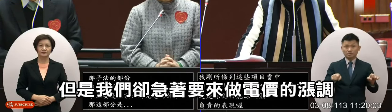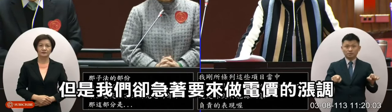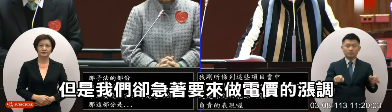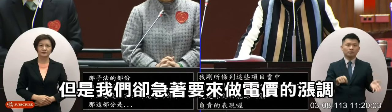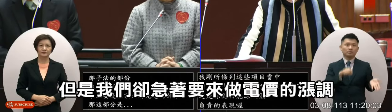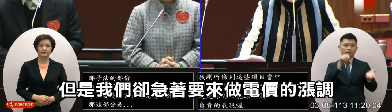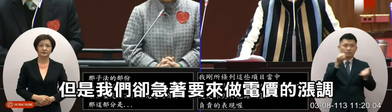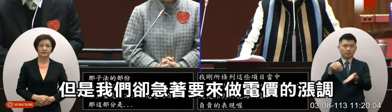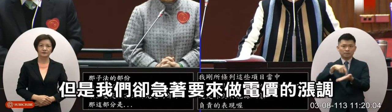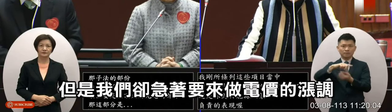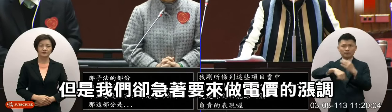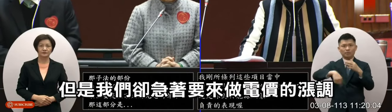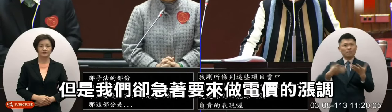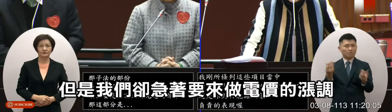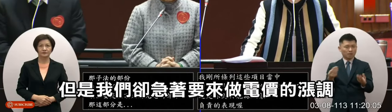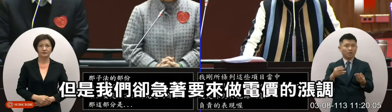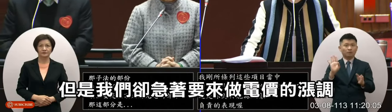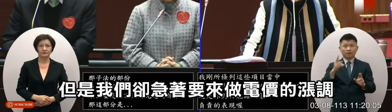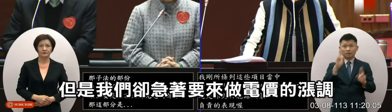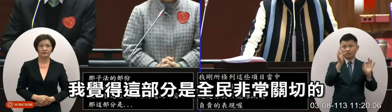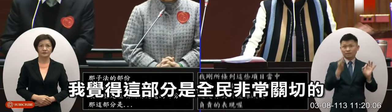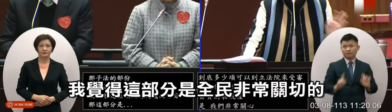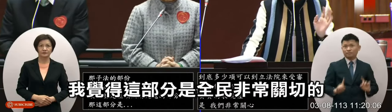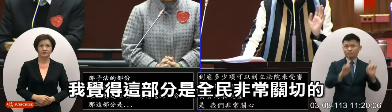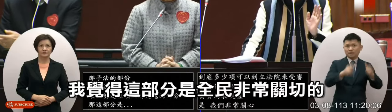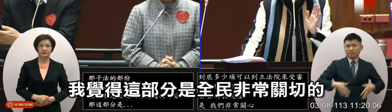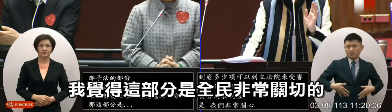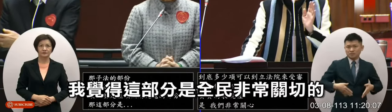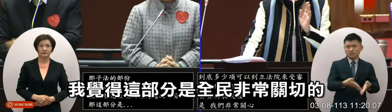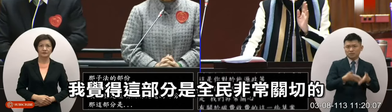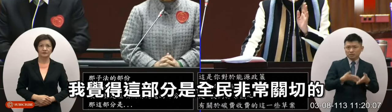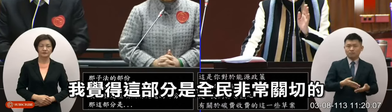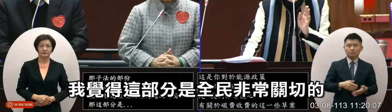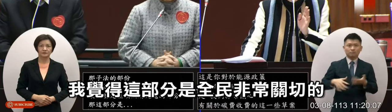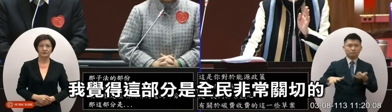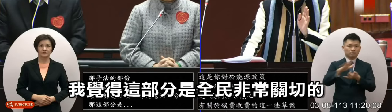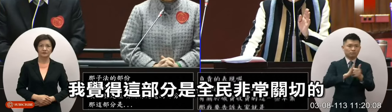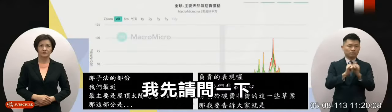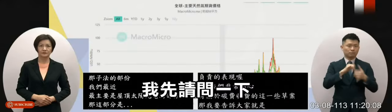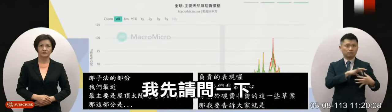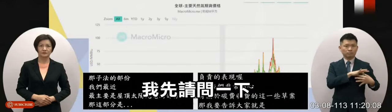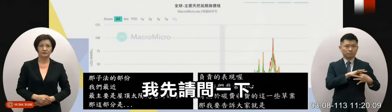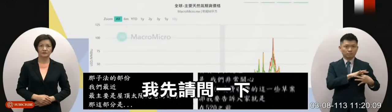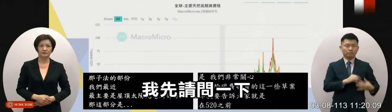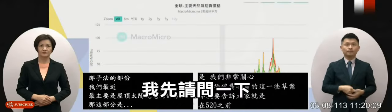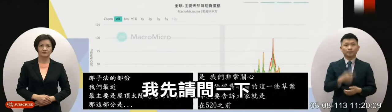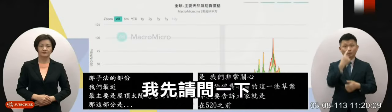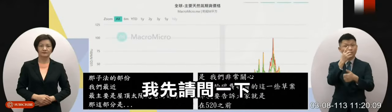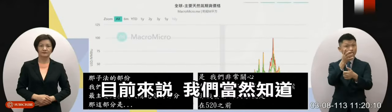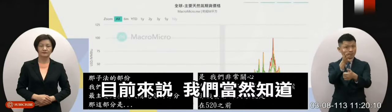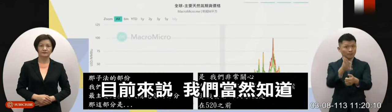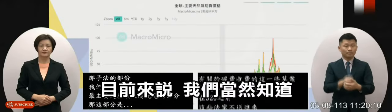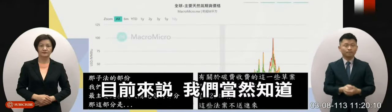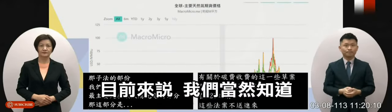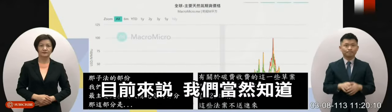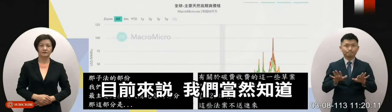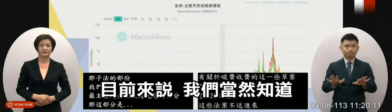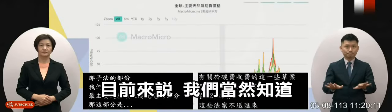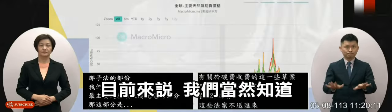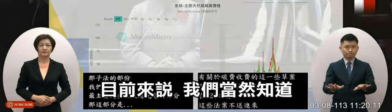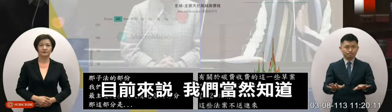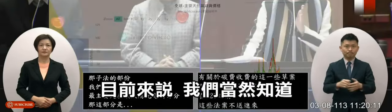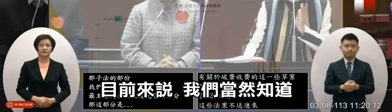但是我们却急着要来做电价的涨调。我觉得这部分是全民非常关切的。我先请问一下，目前来说，